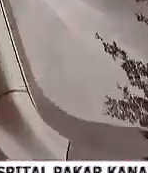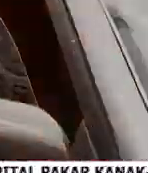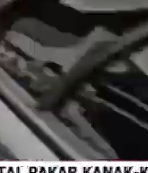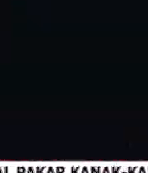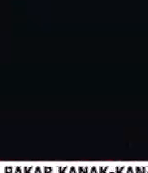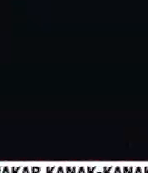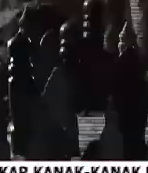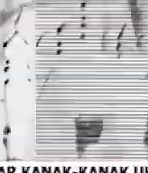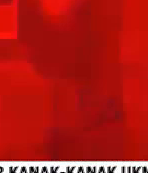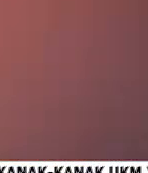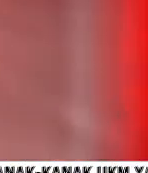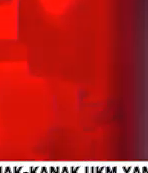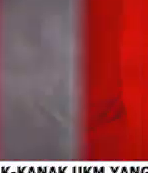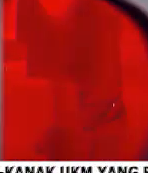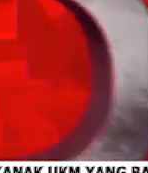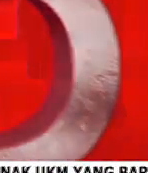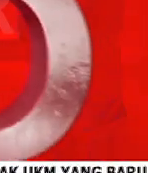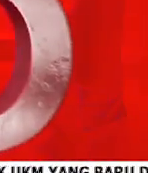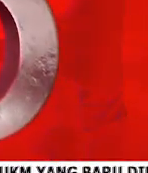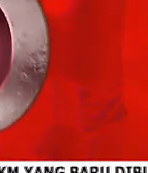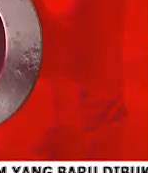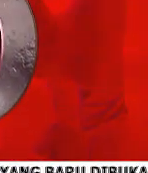kesakitan COVID-19.